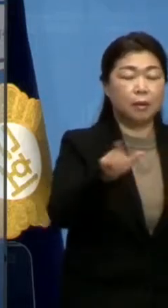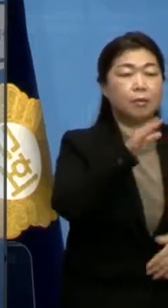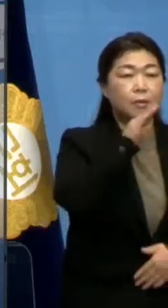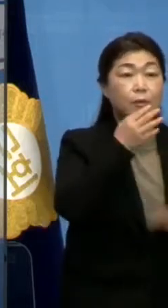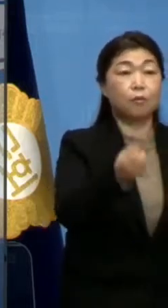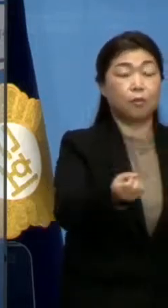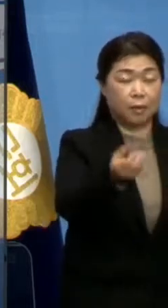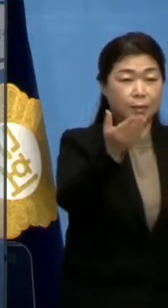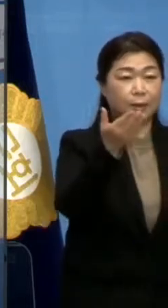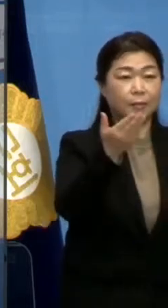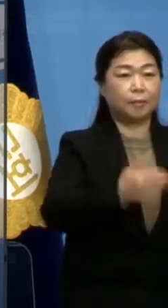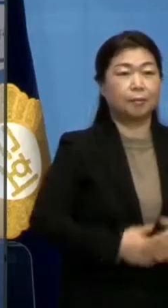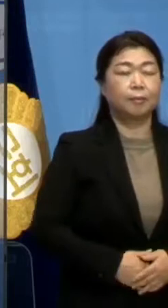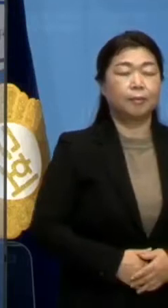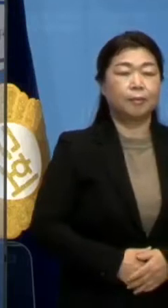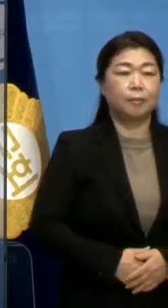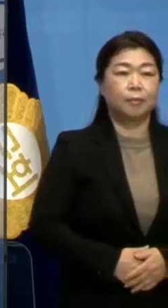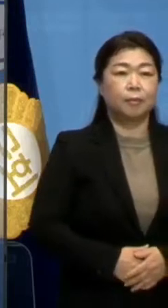드립니다